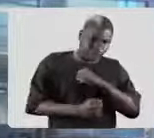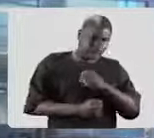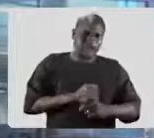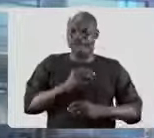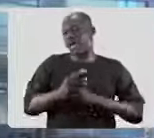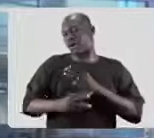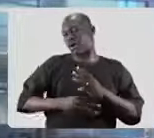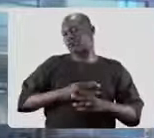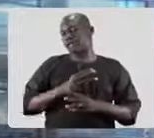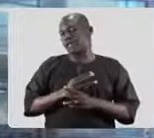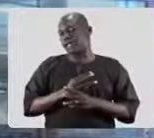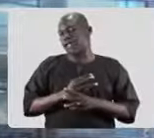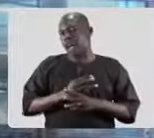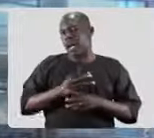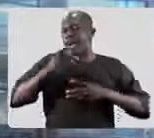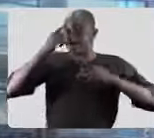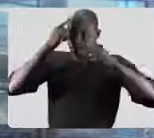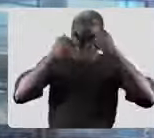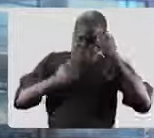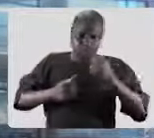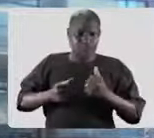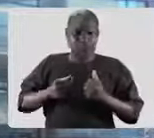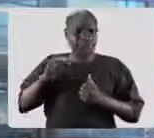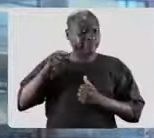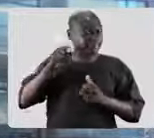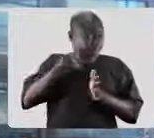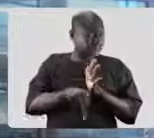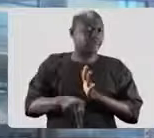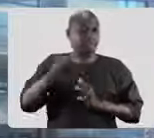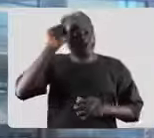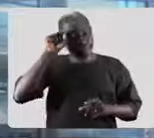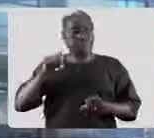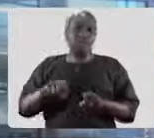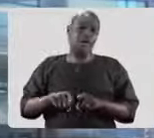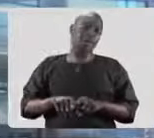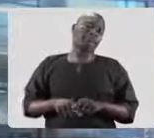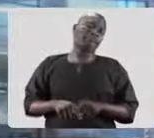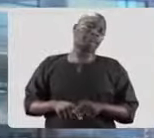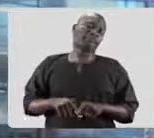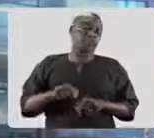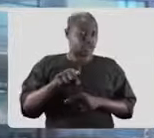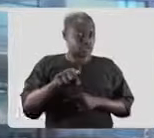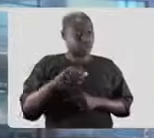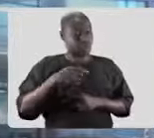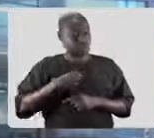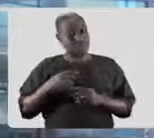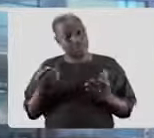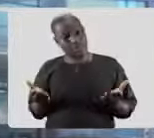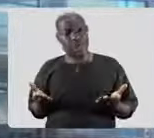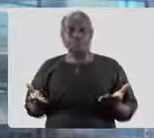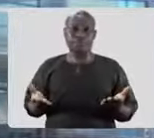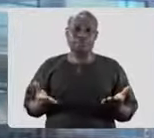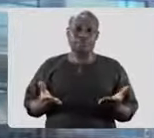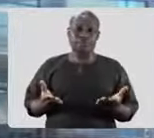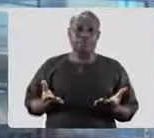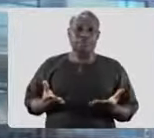bi ena emoja wo hwe agu enti me da popa a wo tie me